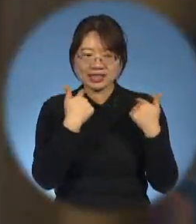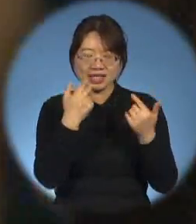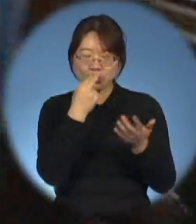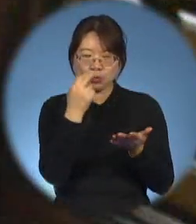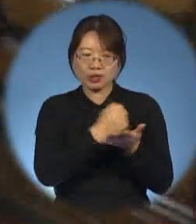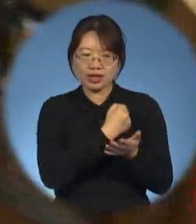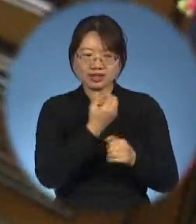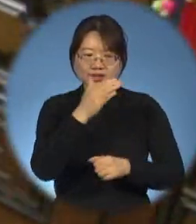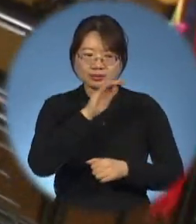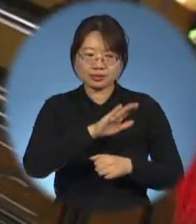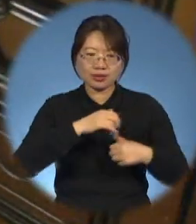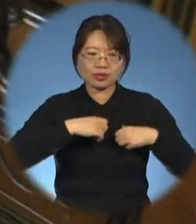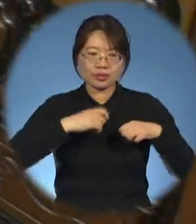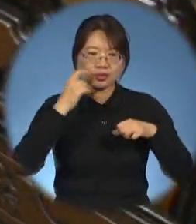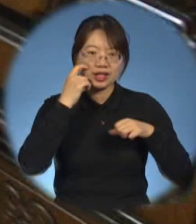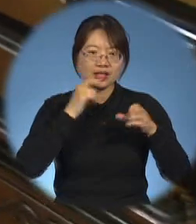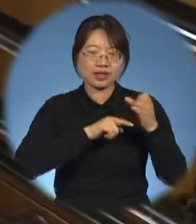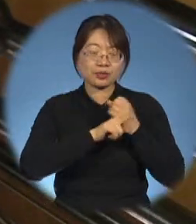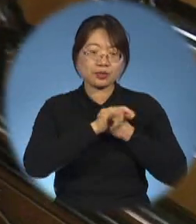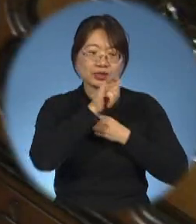없는 이유가 있습니다